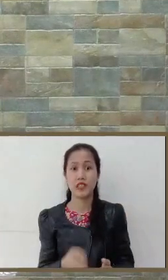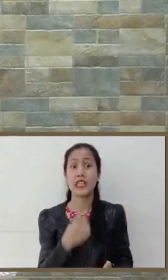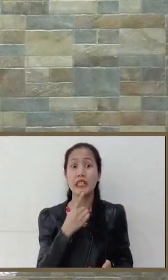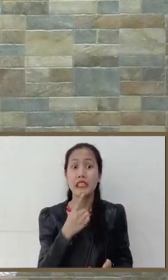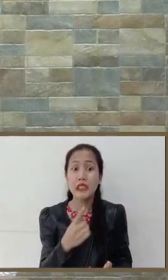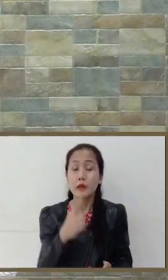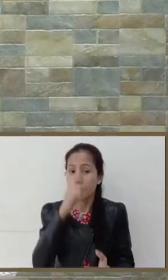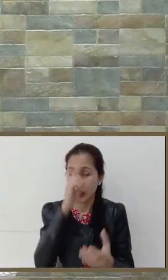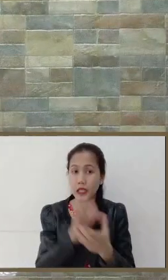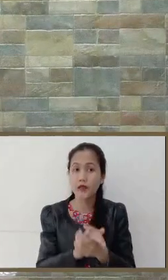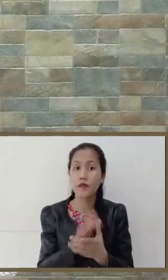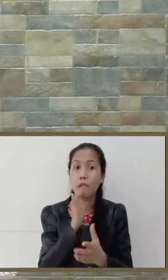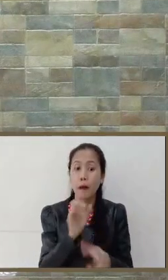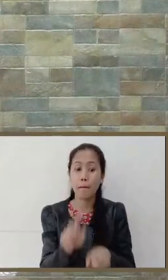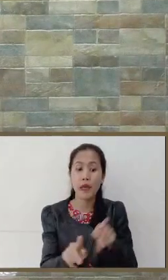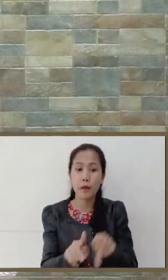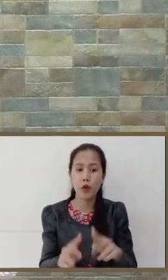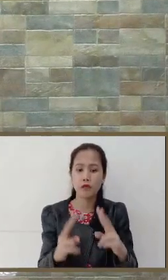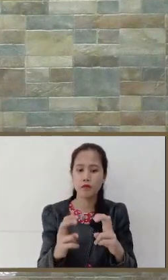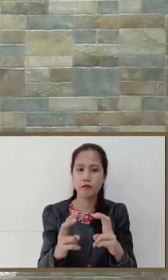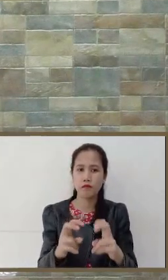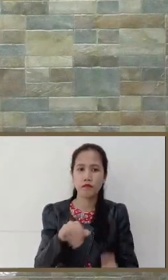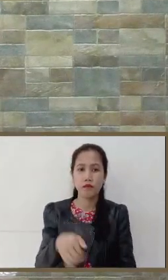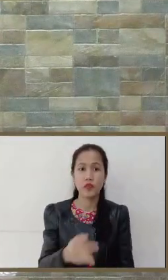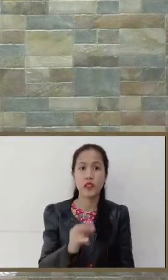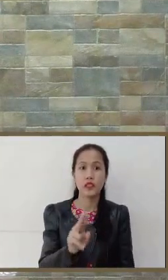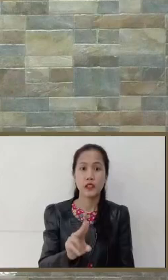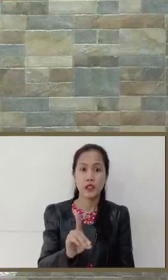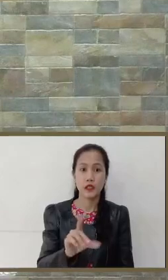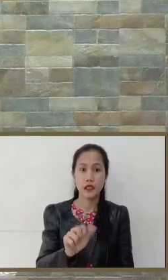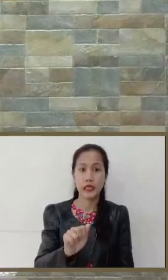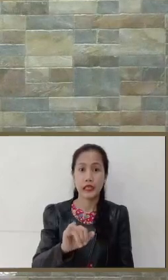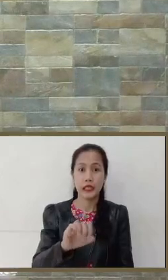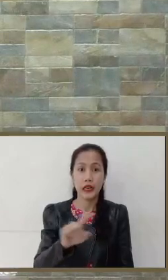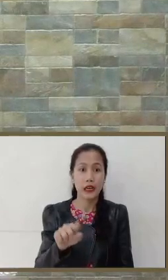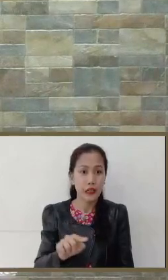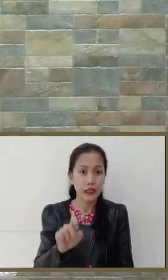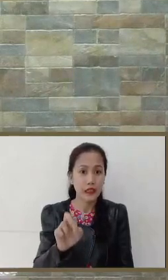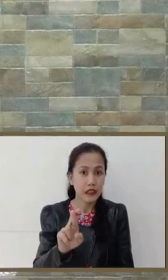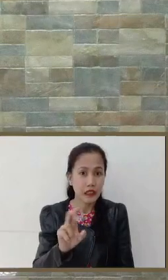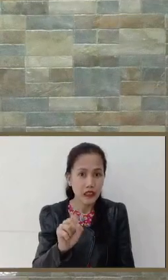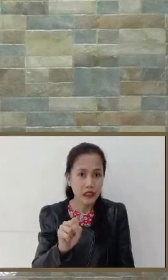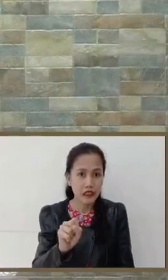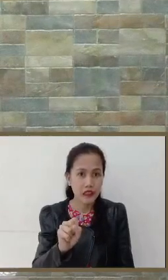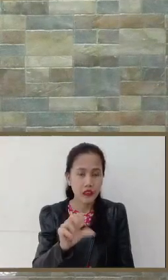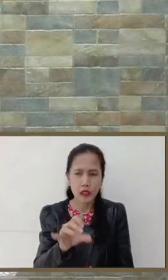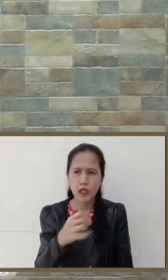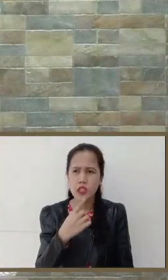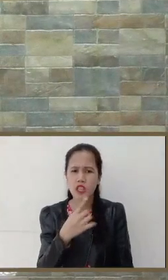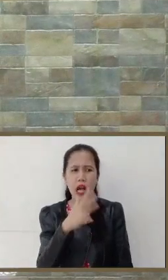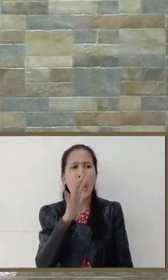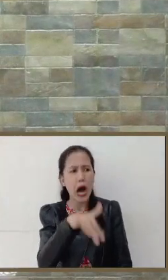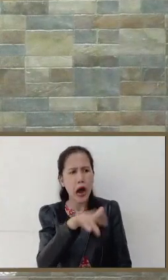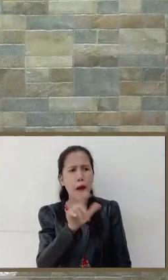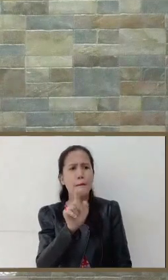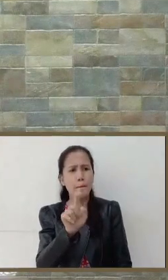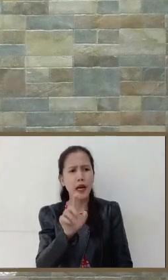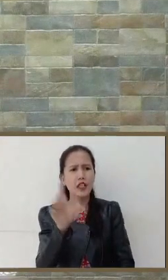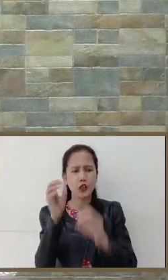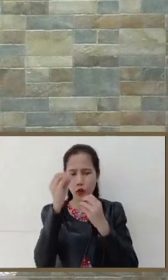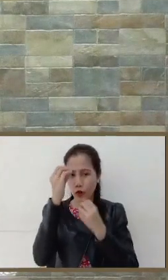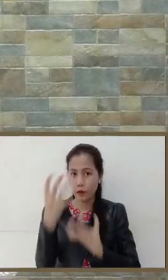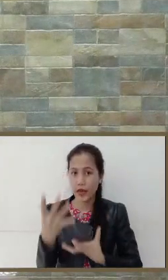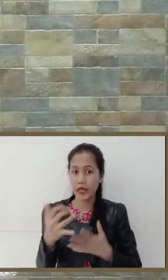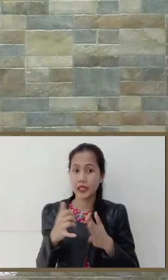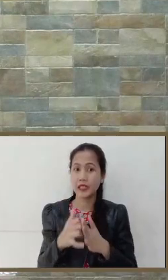lamang kay Kristo ang magdadala sa tao sa langit, kundi kailangan nilang sundin ang batas ni Moses. Yung po ang pinakabinabattle